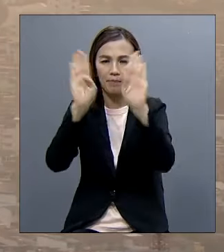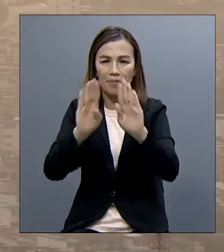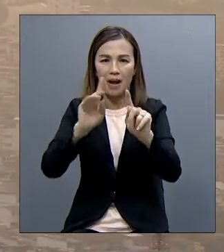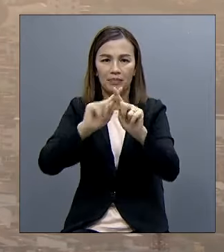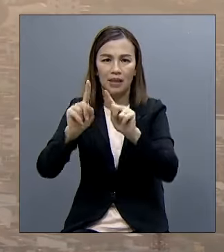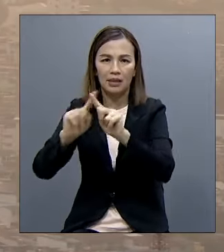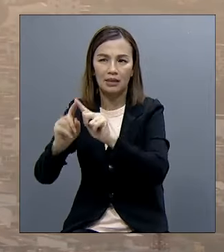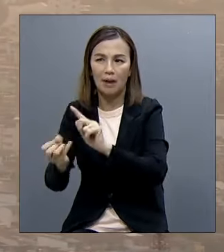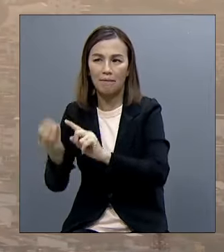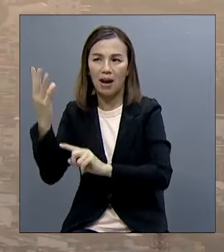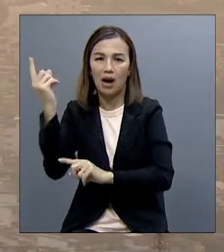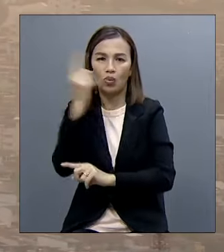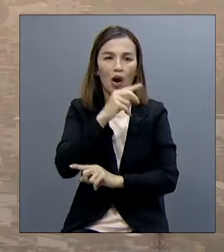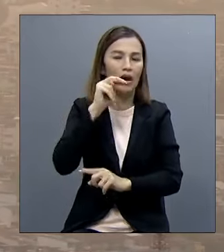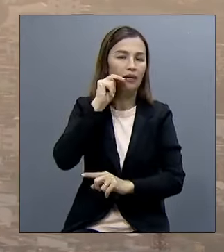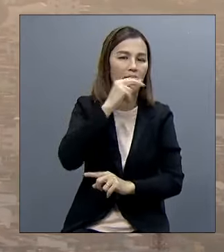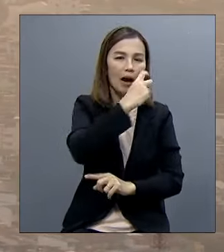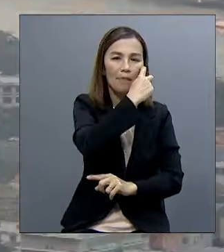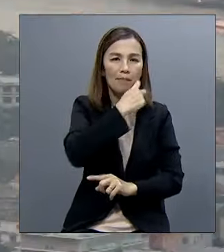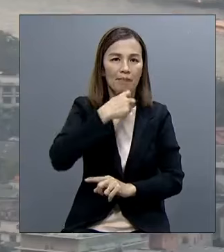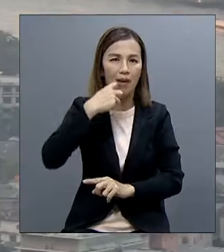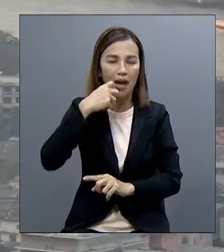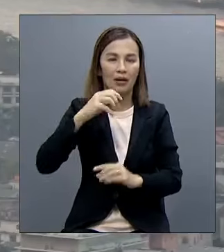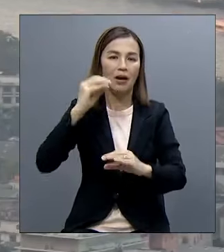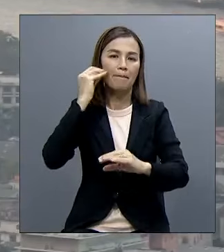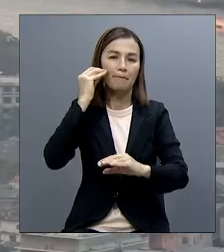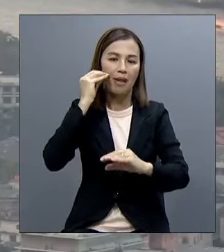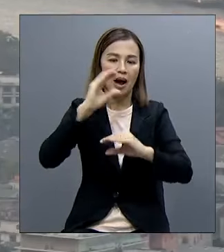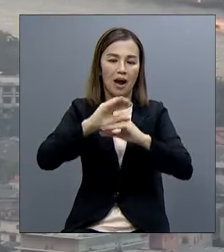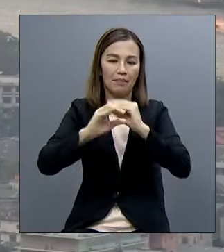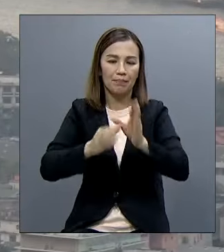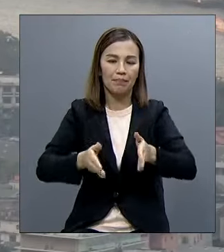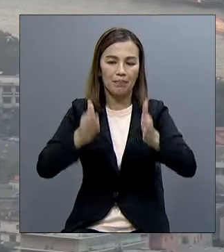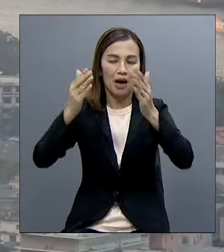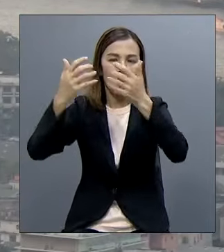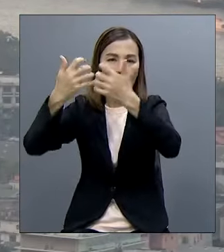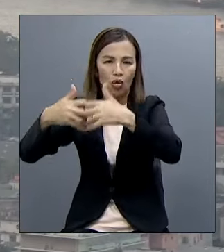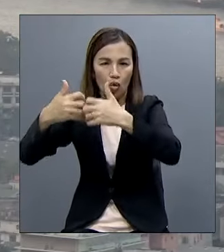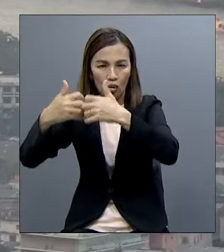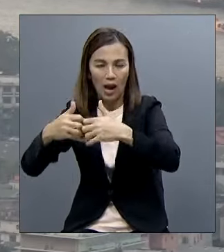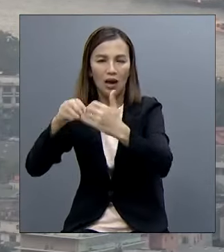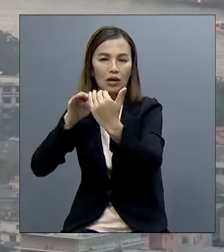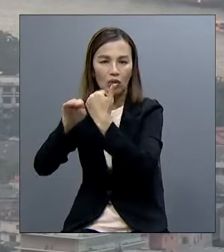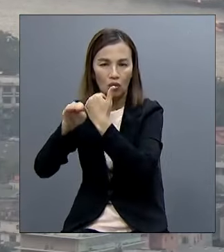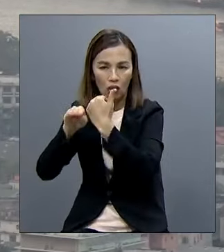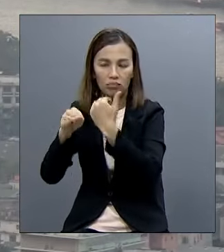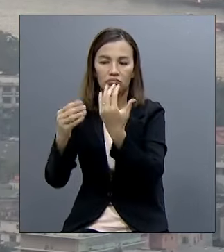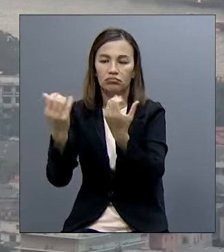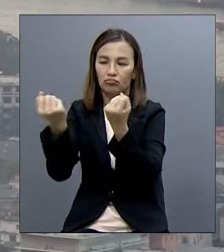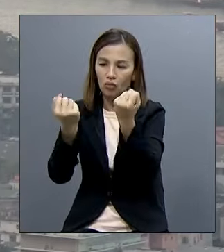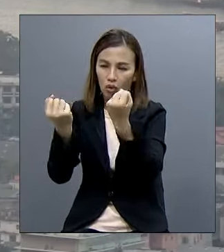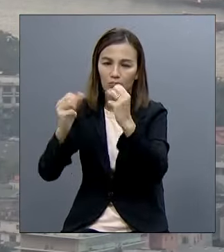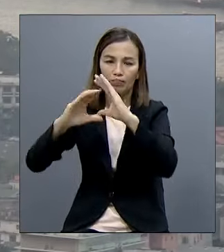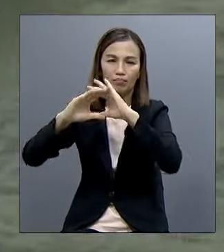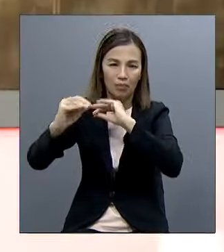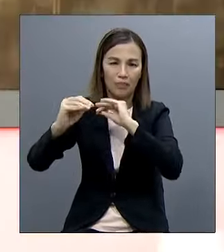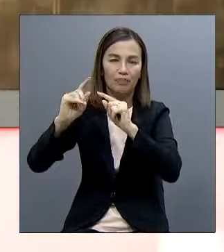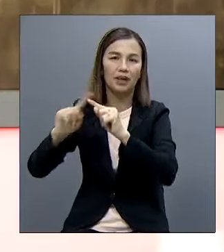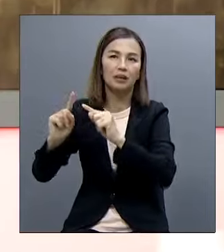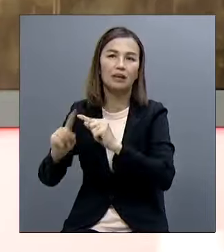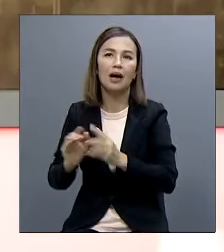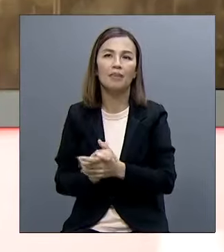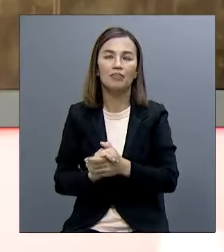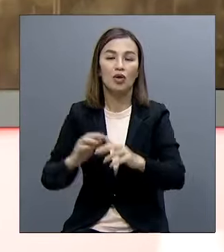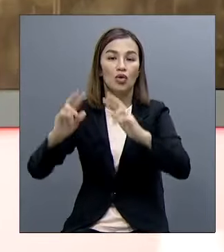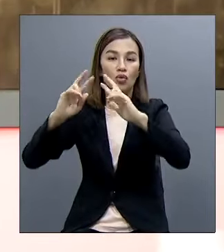ภัยแล้งนะคะไม่ว่าจะเป็นความเสียหายต่อสิ่งปลูกสร้างบ้านเรือนโรงงานเครื่องจักรยานพาหนะเป็นต้นค่ะวิจัยกุ